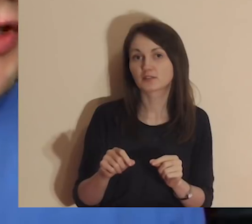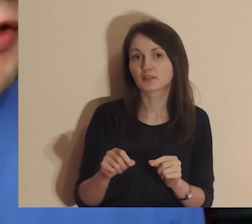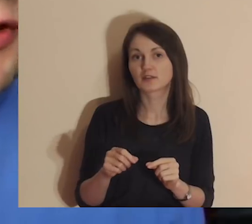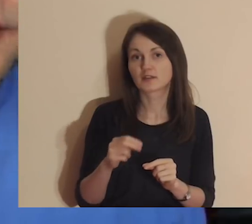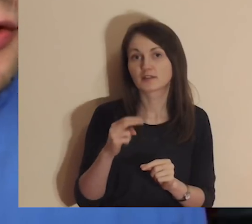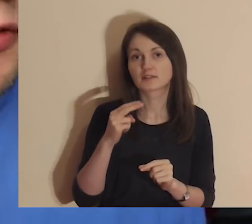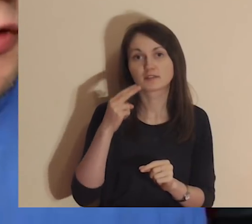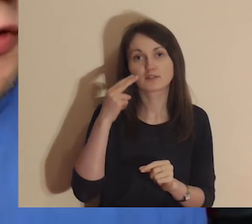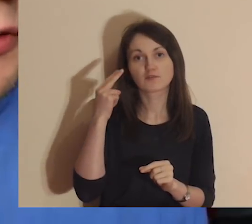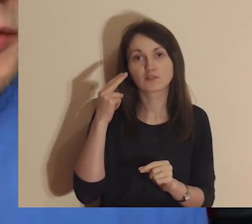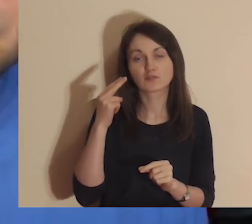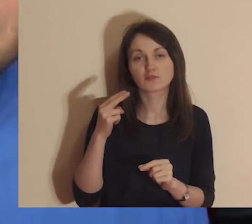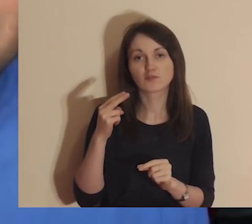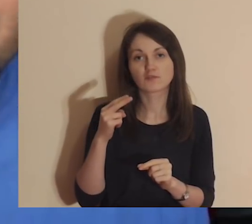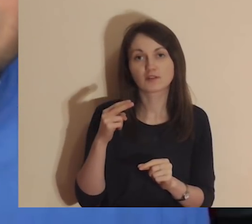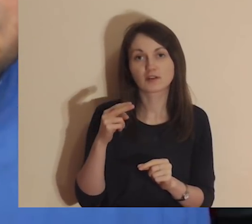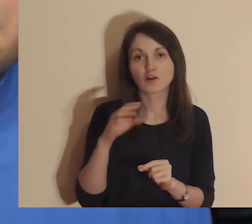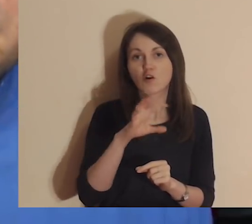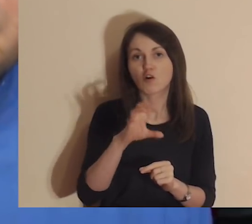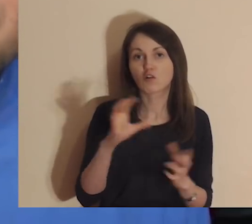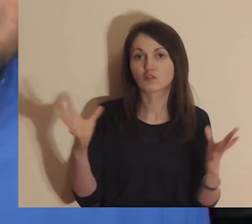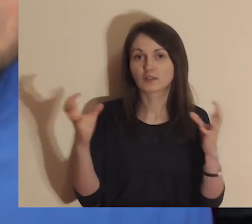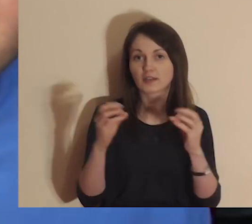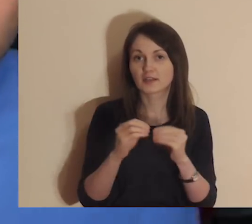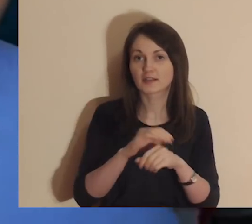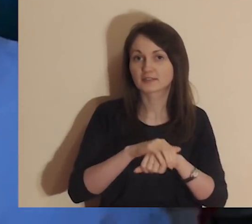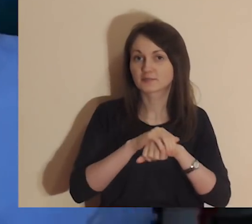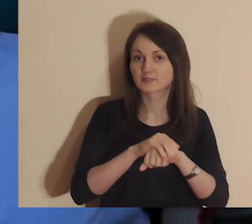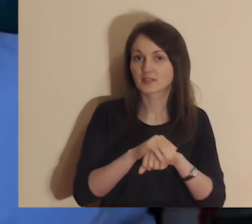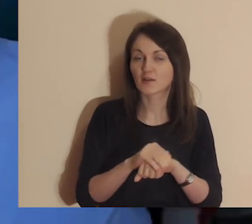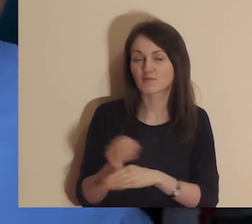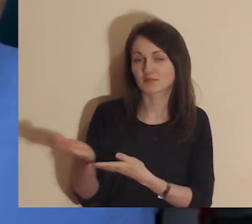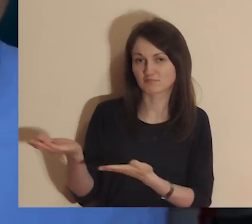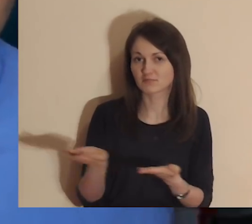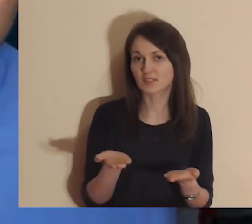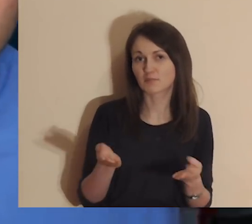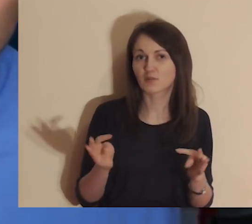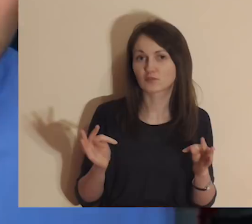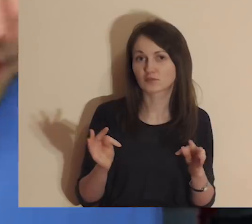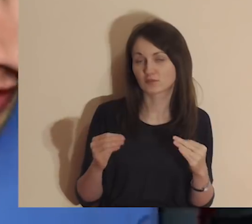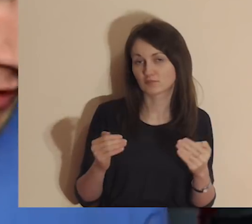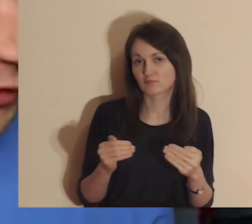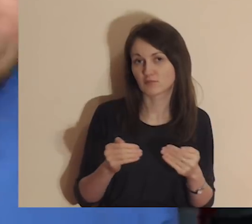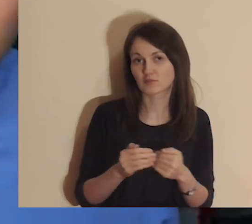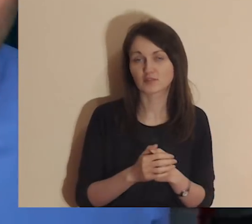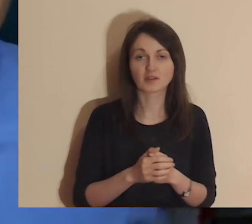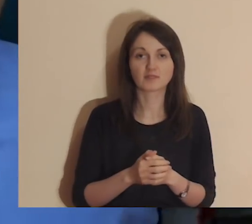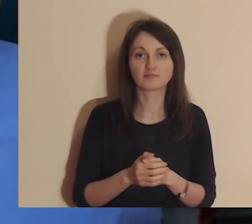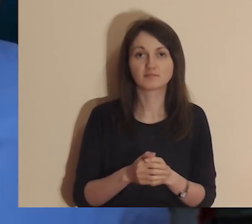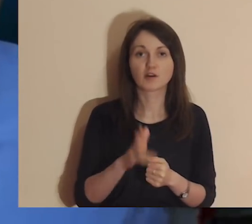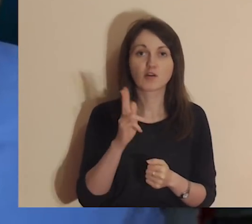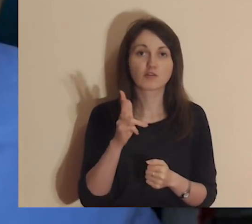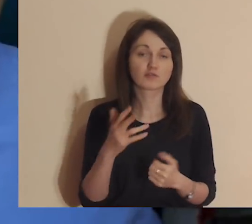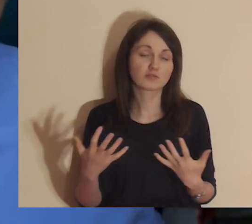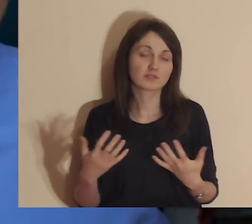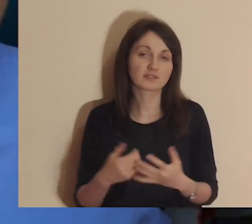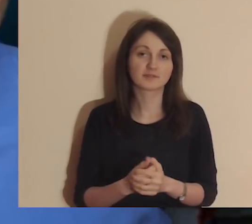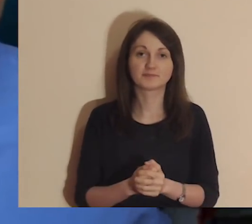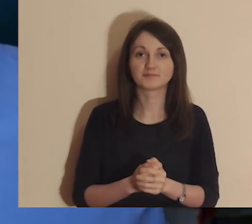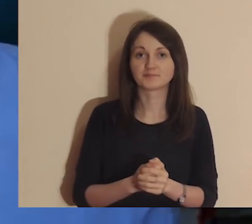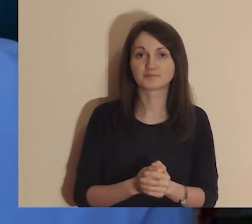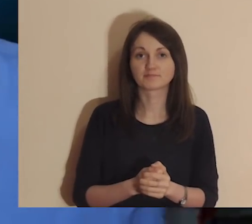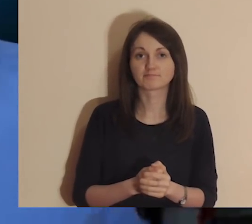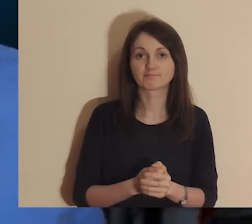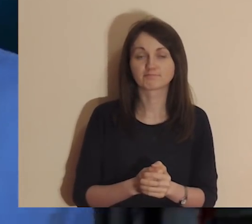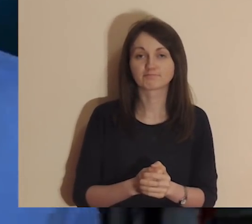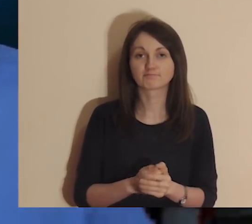więc można kliknąć ten fioletowy guziczek obejrzyj ze znajomymi i w ten sposób zaprosić znajomych do naszej wspólnej medytacji. Bardzo zapraszam, żebyśmy